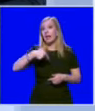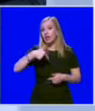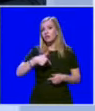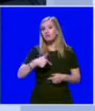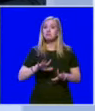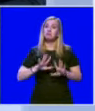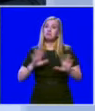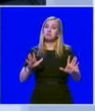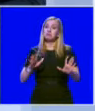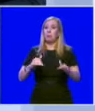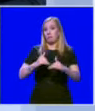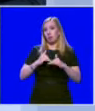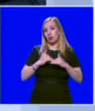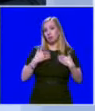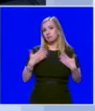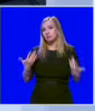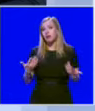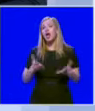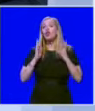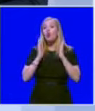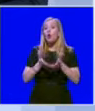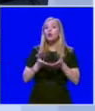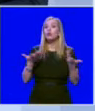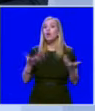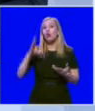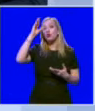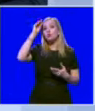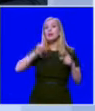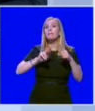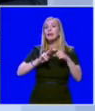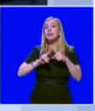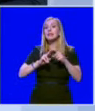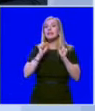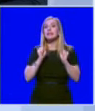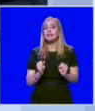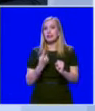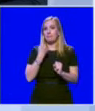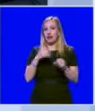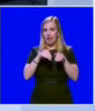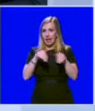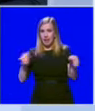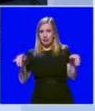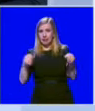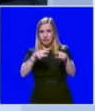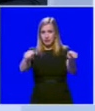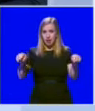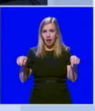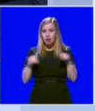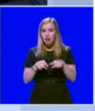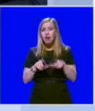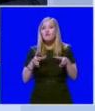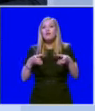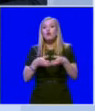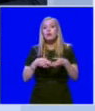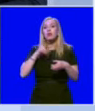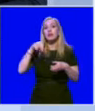една страхотна подкрепа. Лошото е, че когато господин Пеевски стои на първия ред в пленарна зала, в групата